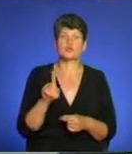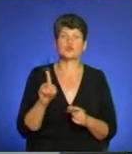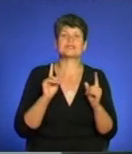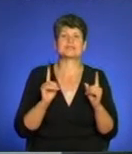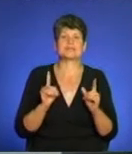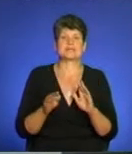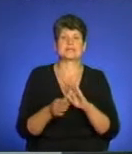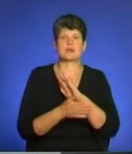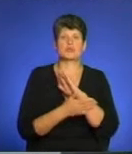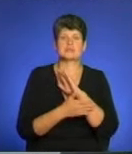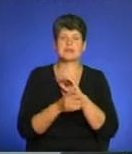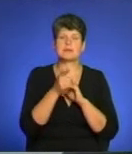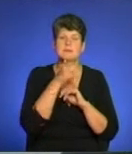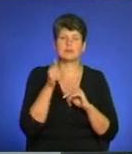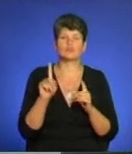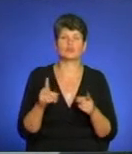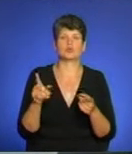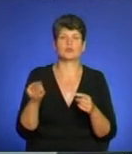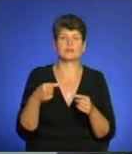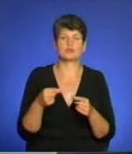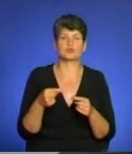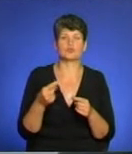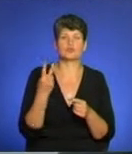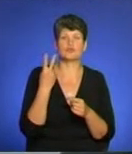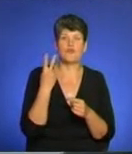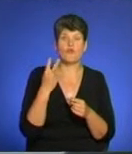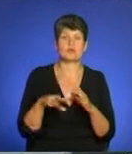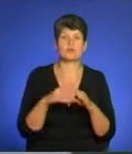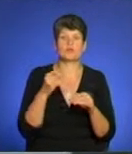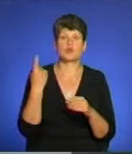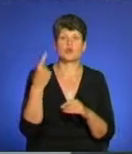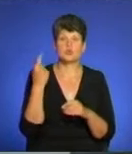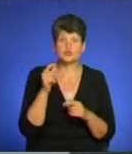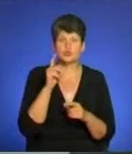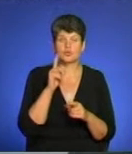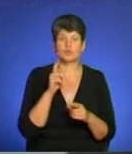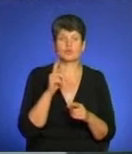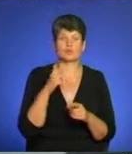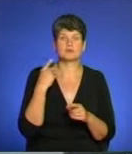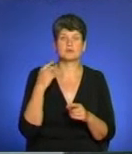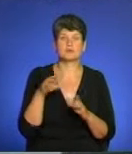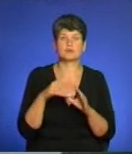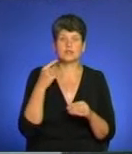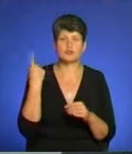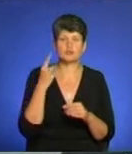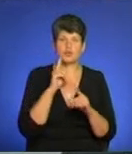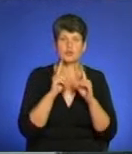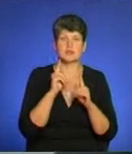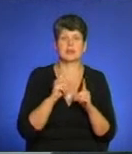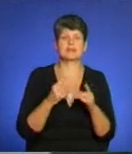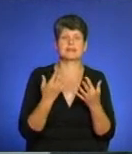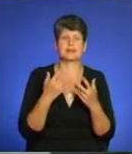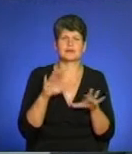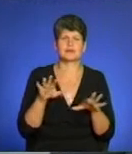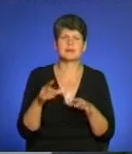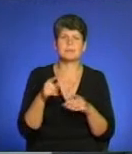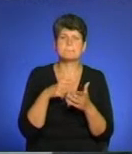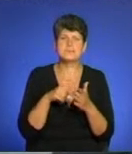за останній період було притягнено 2 депутатів обласної ради, 2 високопосадовців міської ради, а